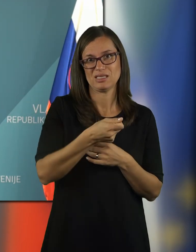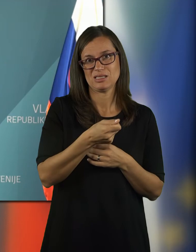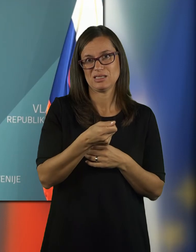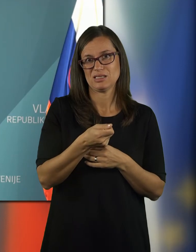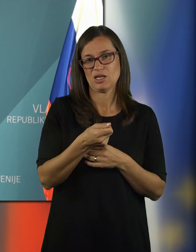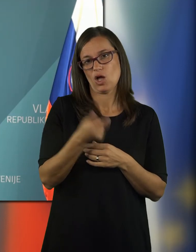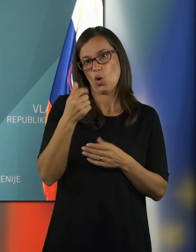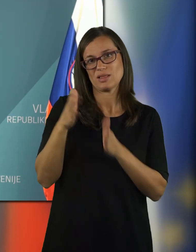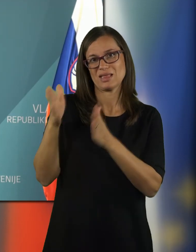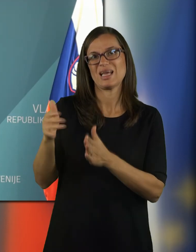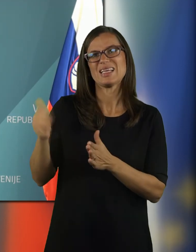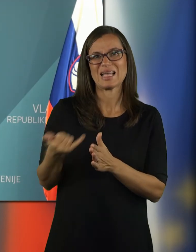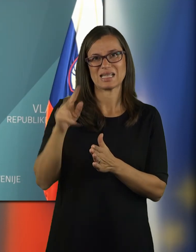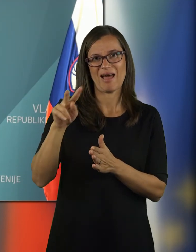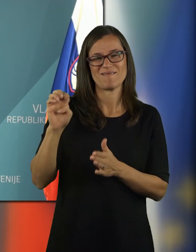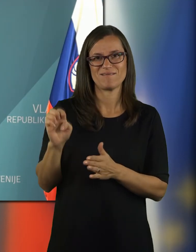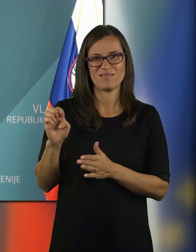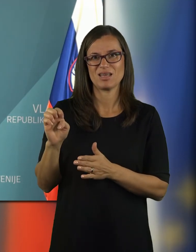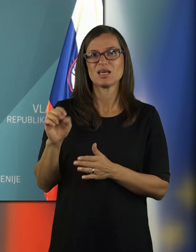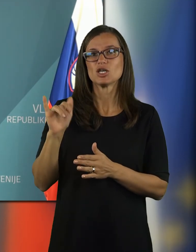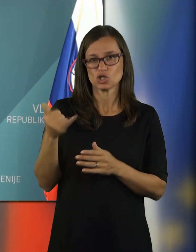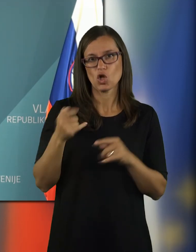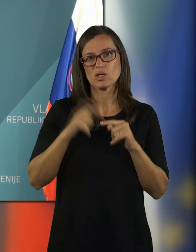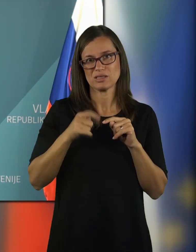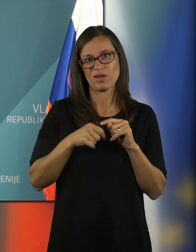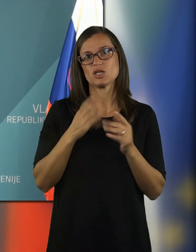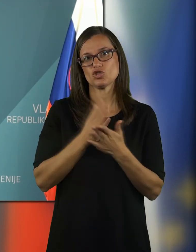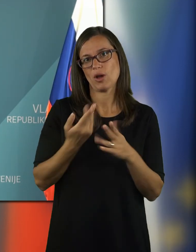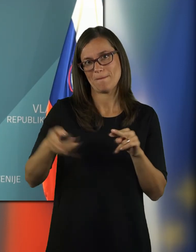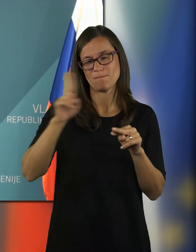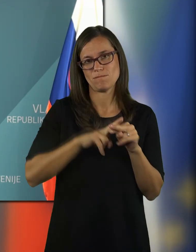strani Yaskawe, so stvari že bolj